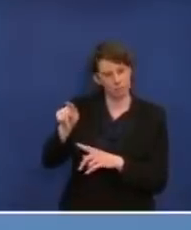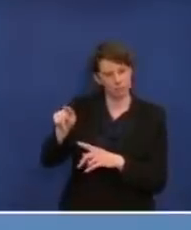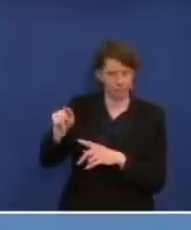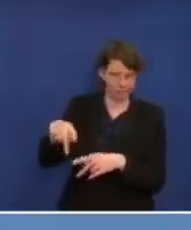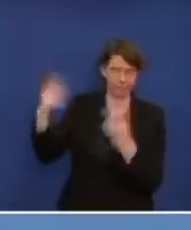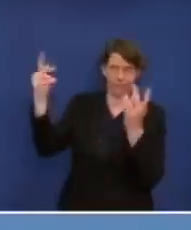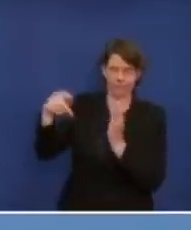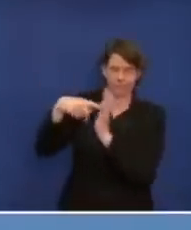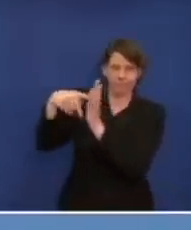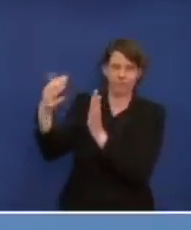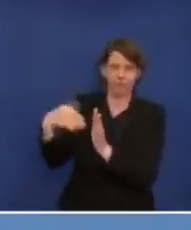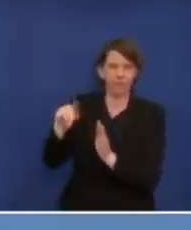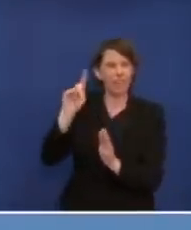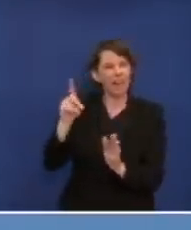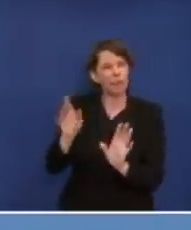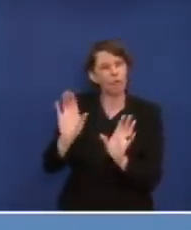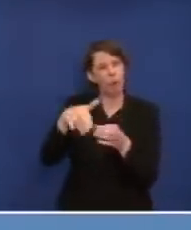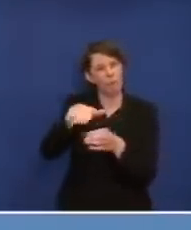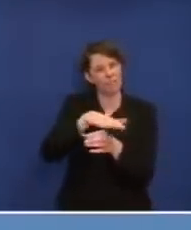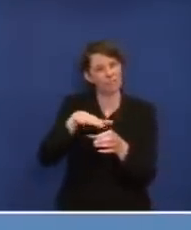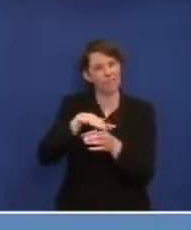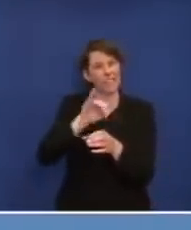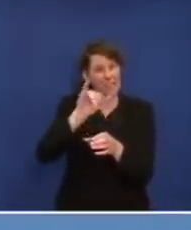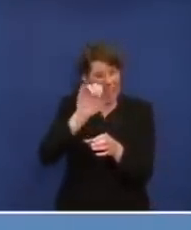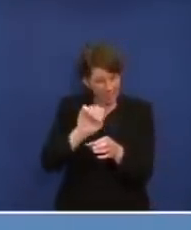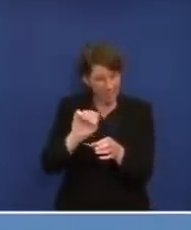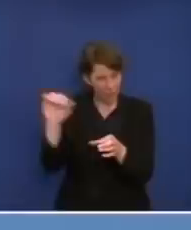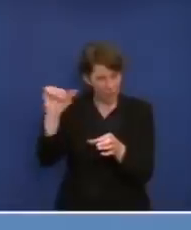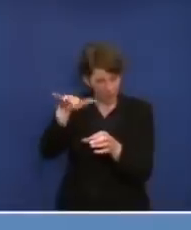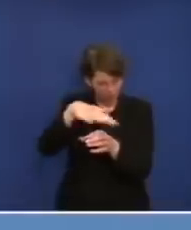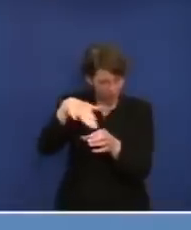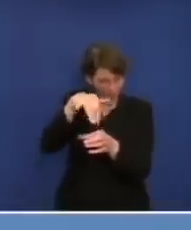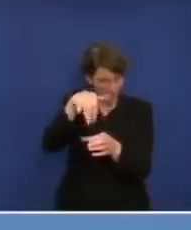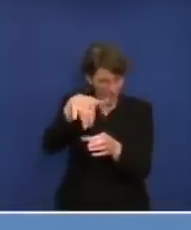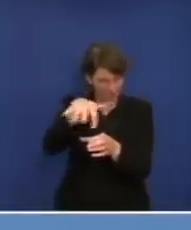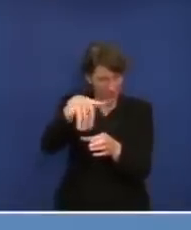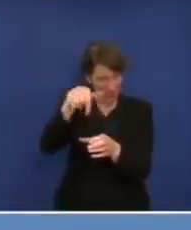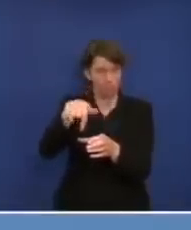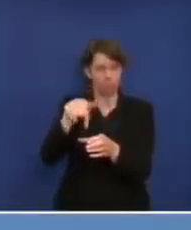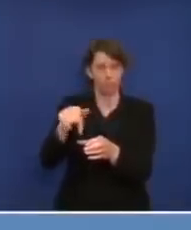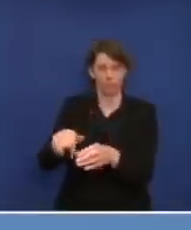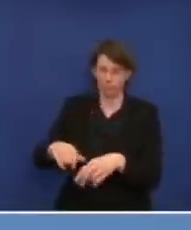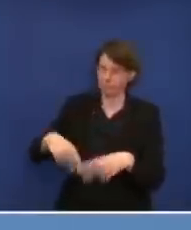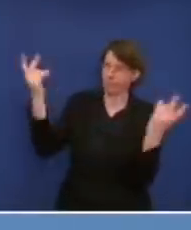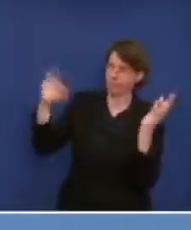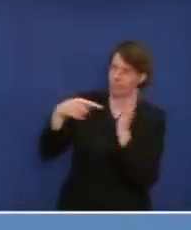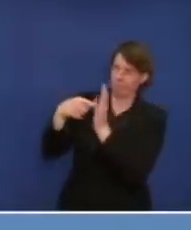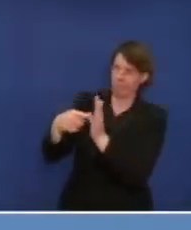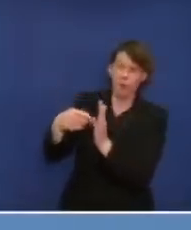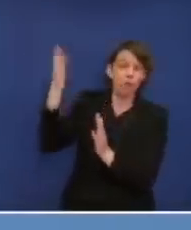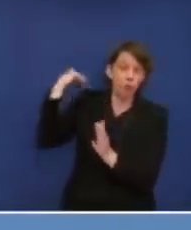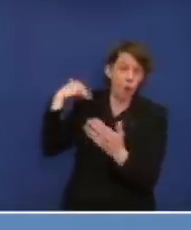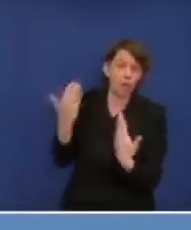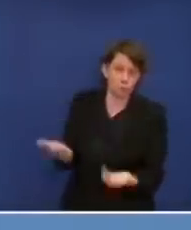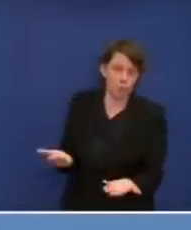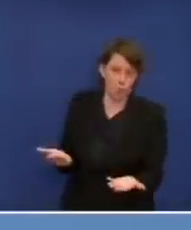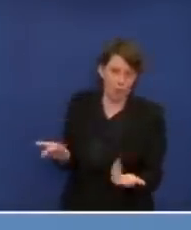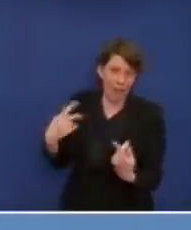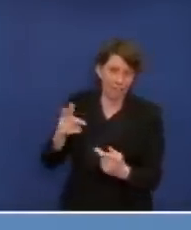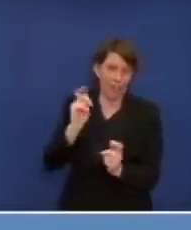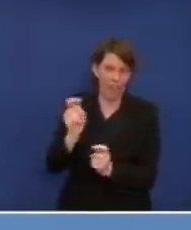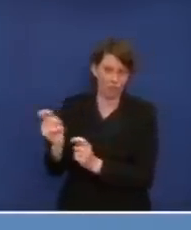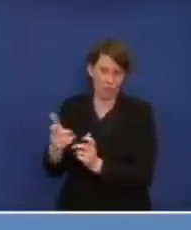Formation der Terrorgruppe IS innerhalb Afghanistans, bekannt. Wir haben dazu aber derzeit